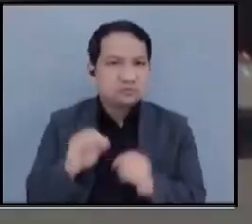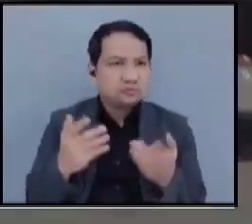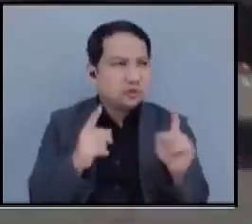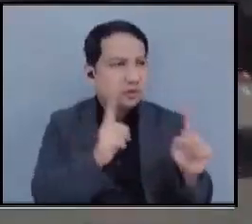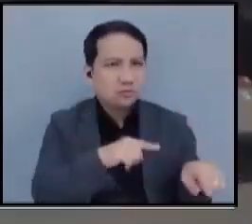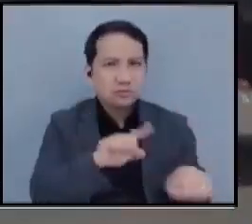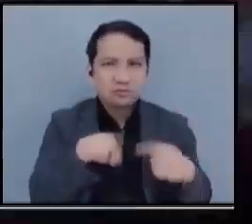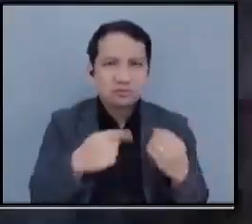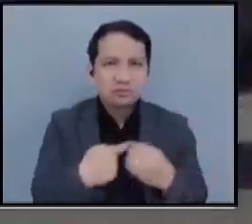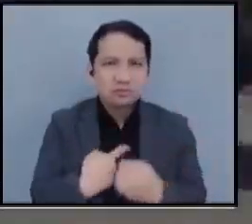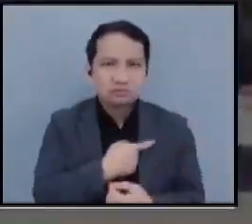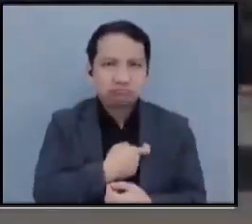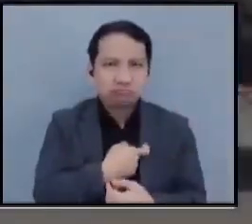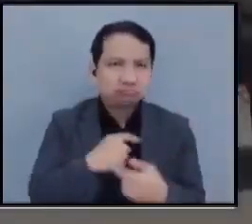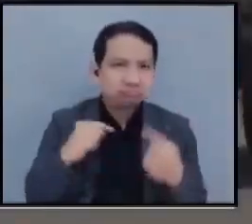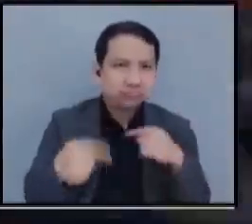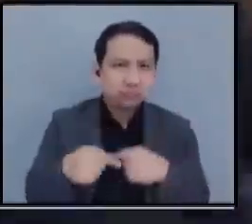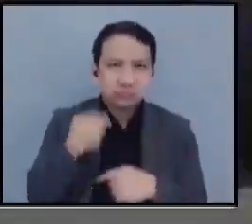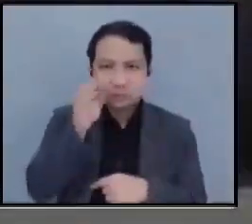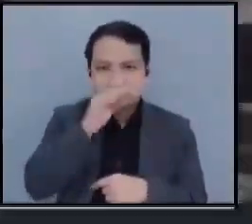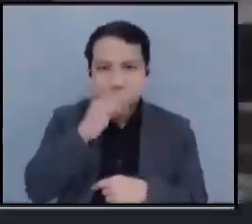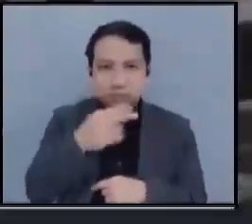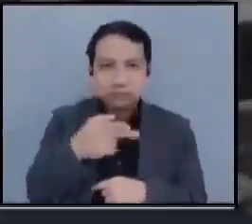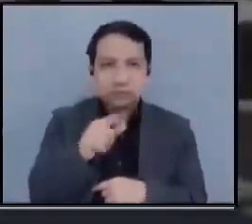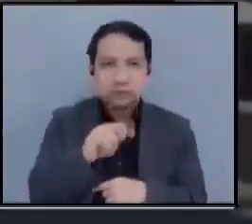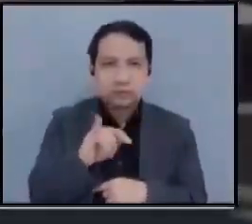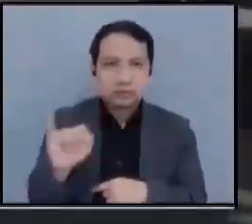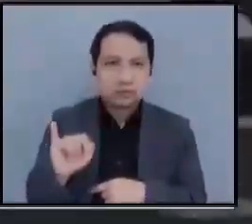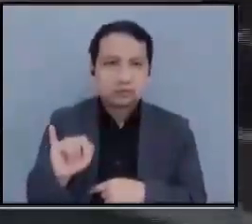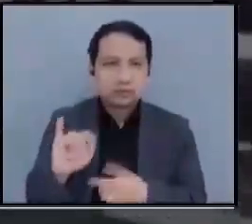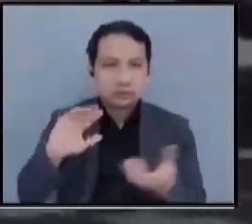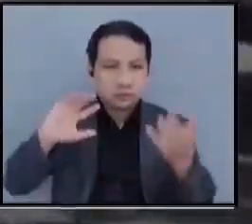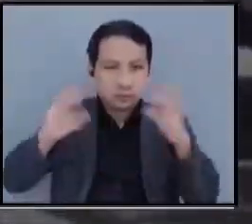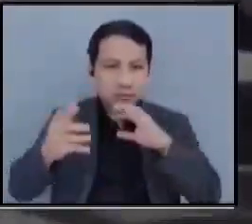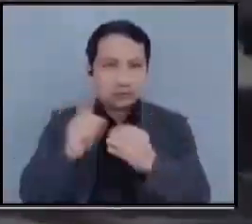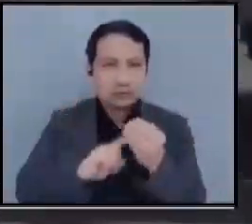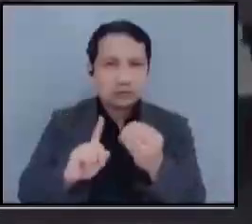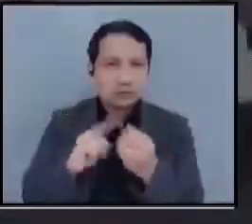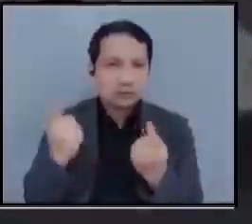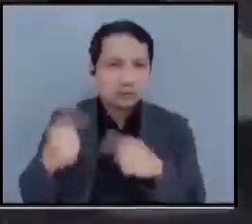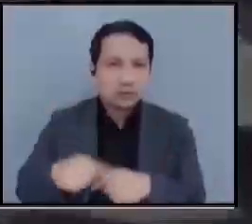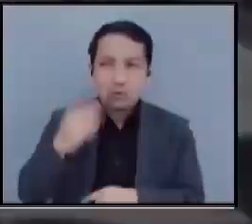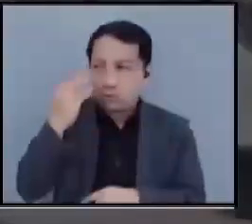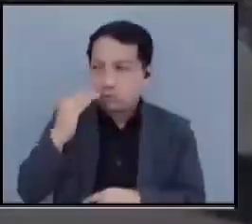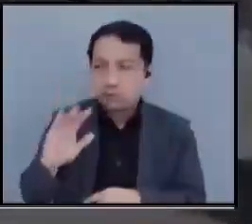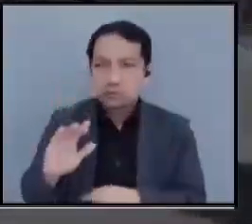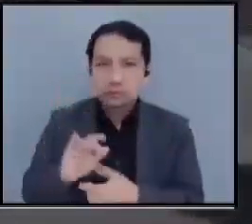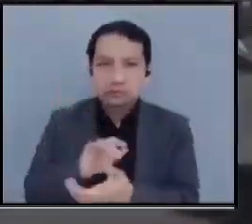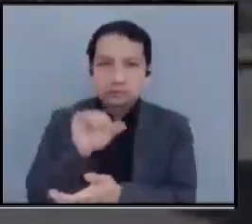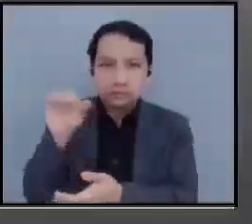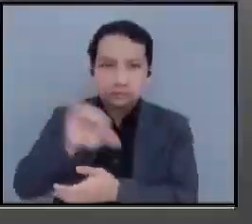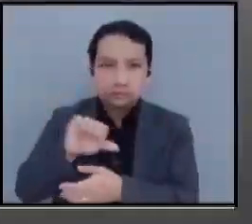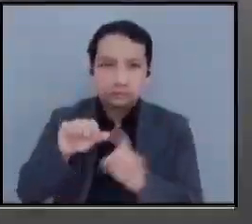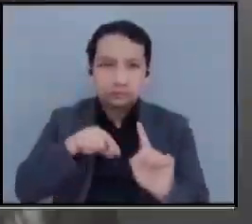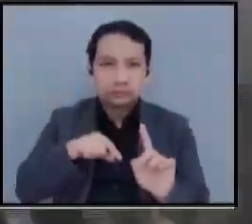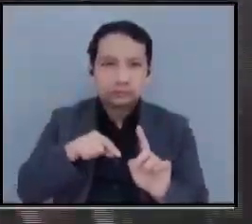o nasugat ang Pilipino sa Haiti. Naging magulo ang Haiti sa kasalukuyan matapos kukupahin ng 100 ang Kapitolyo.